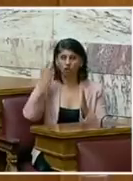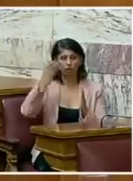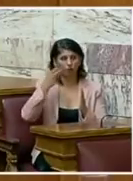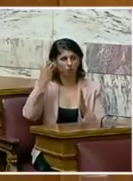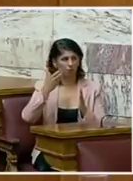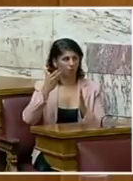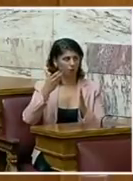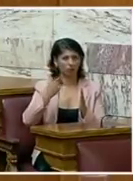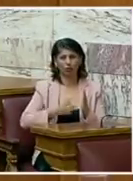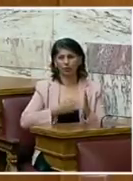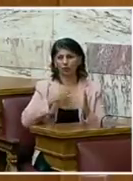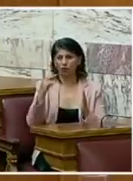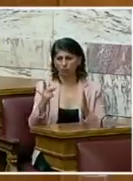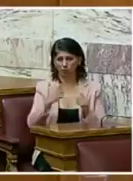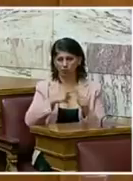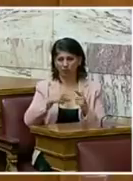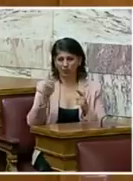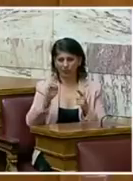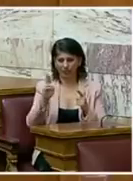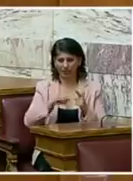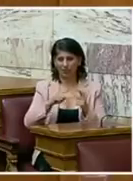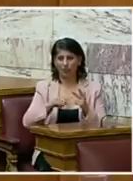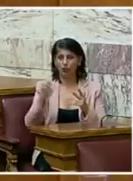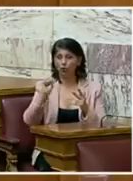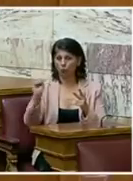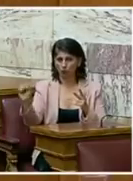κρικυρίου Κρεμαστινού, Ρακετζή και Σούρλα.